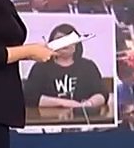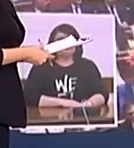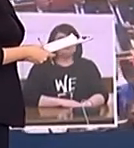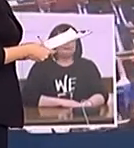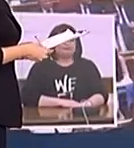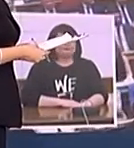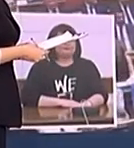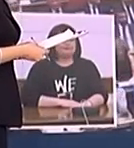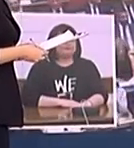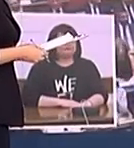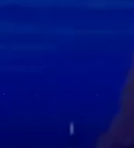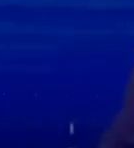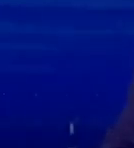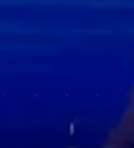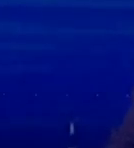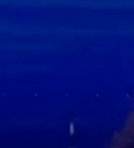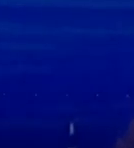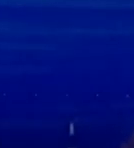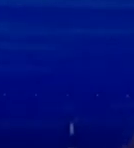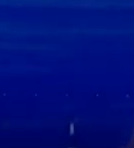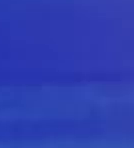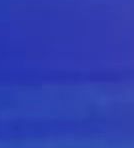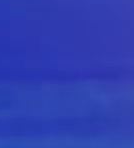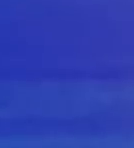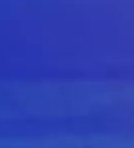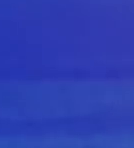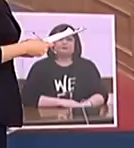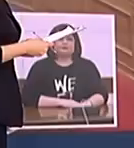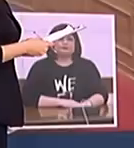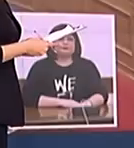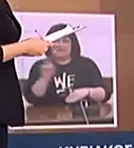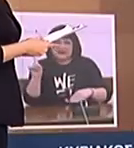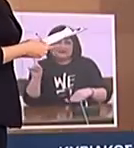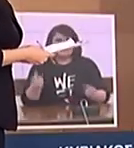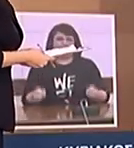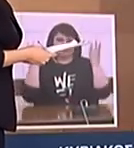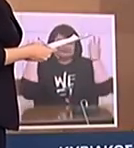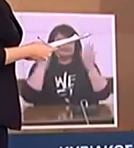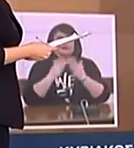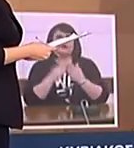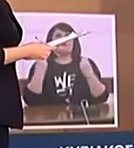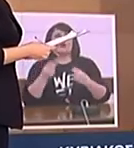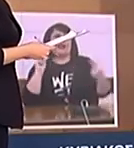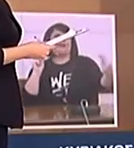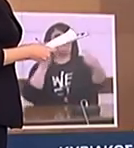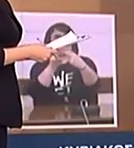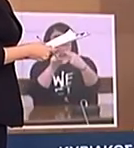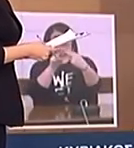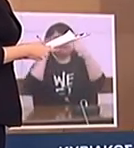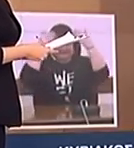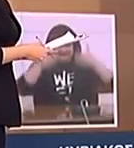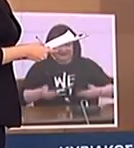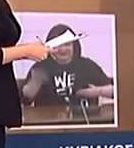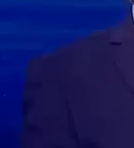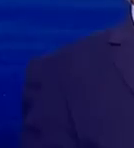Μάλιστα, 40 λεπτά είχε να μιλήσει, μίλησε 28. Α, πριν τα πίσω. Καλά έκανε. Καλά έκανε, λες